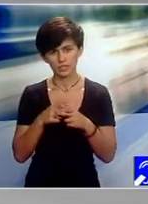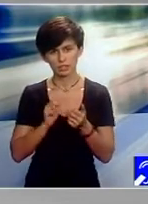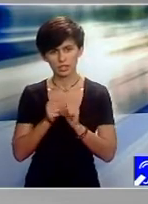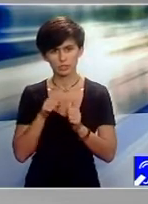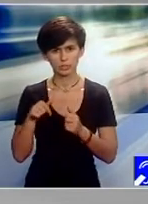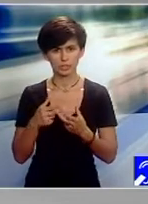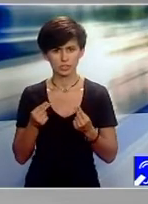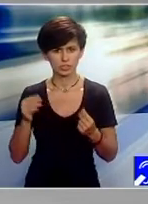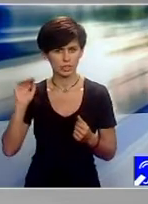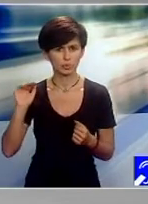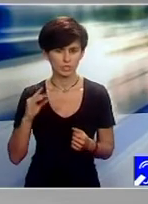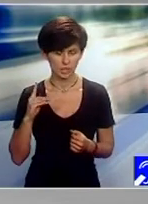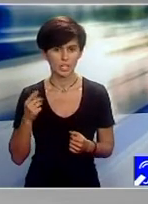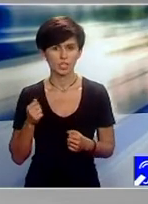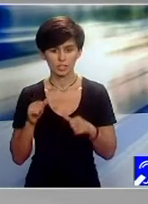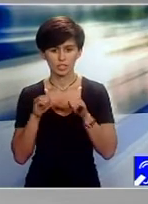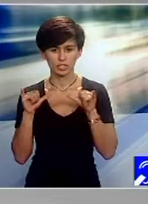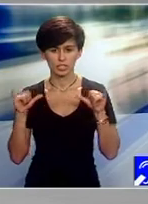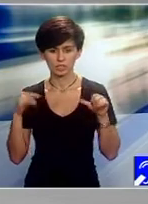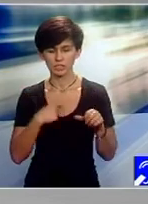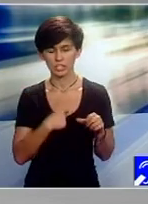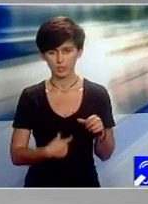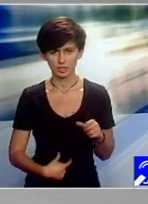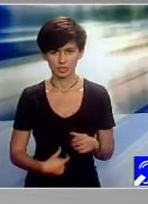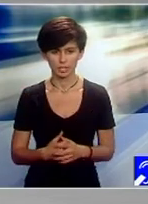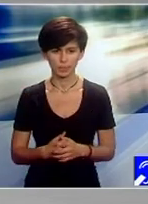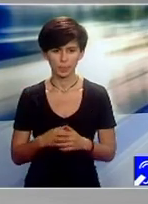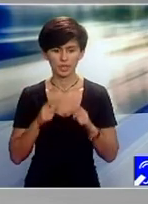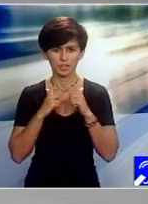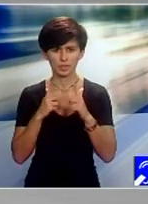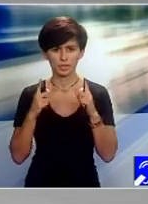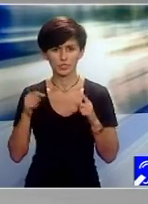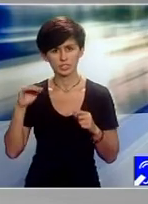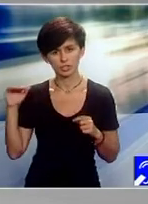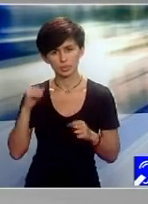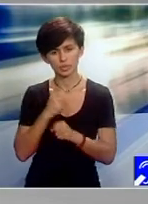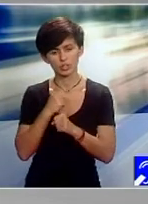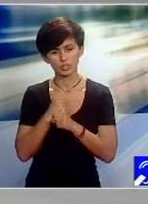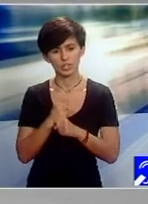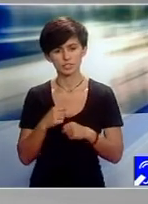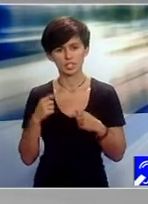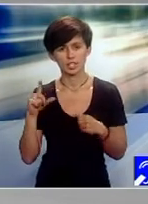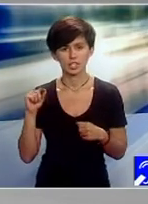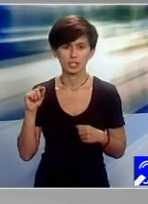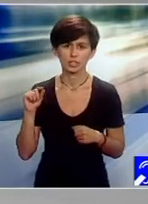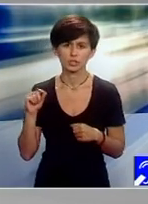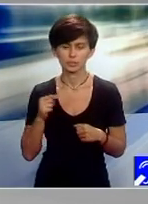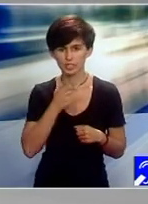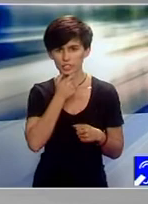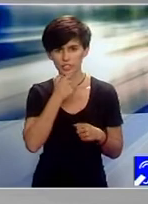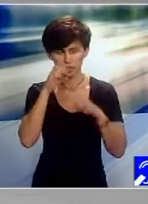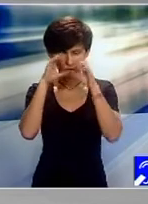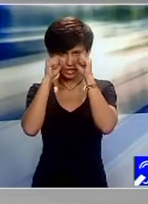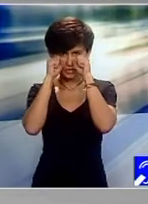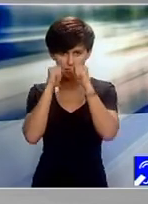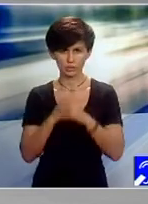în dezvoltare, chiar dezvoltarea personală. Călin Crăciun, profesorul copiilor, lucrează de peste 12 ani cu nevăzători.